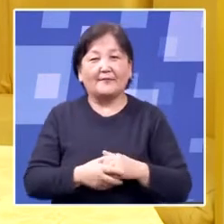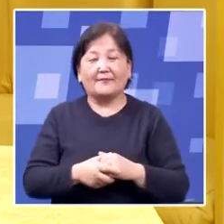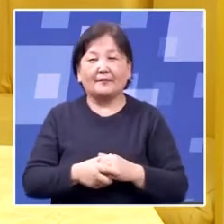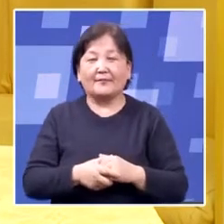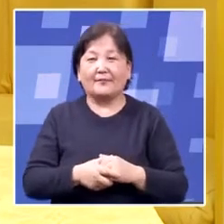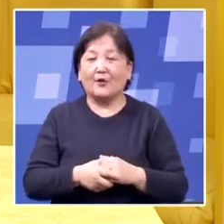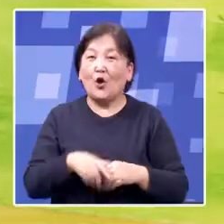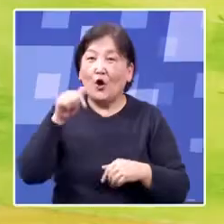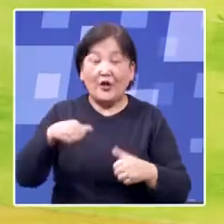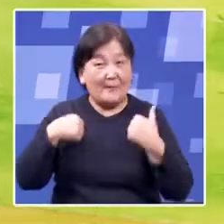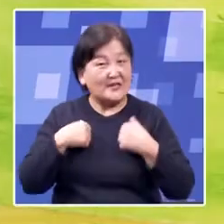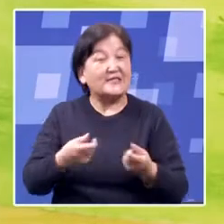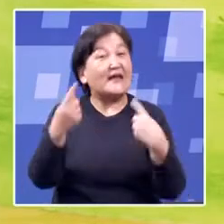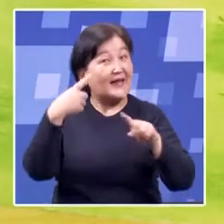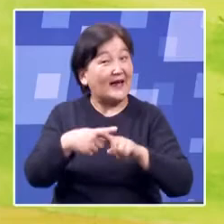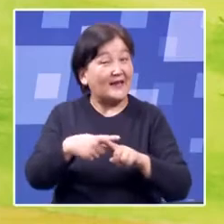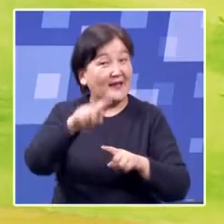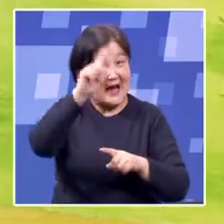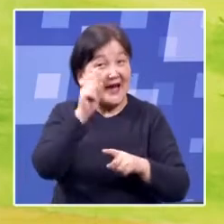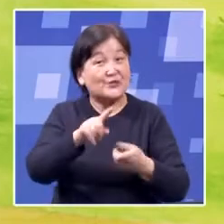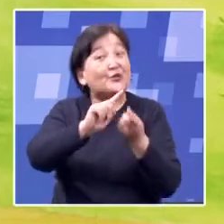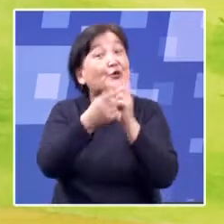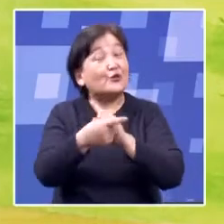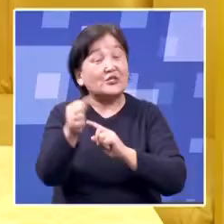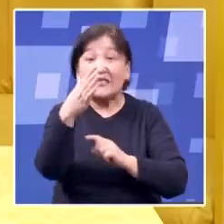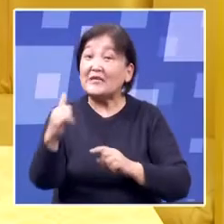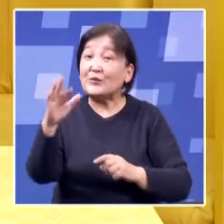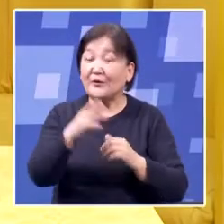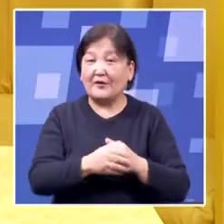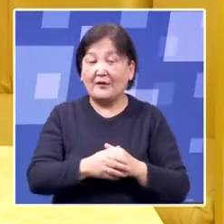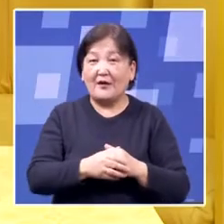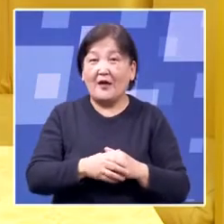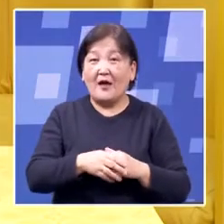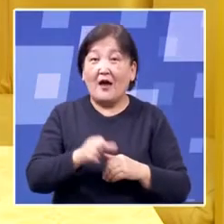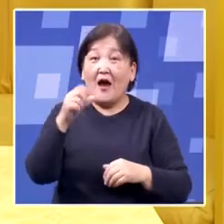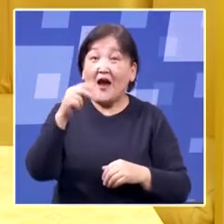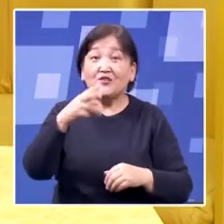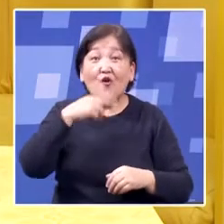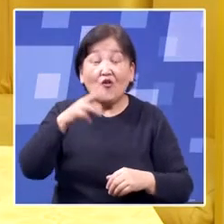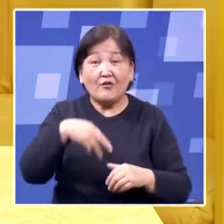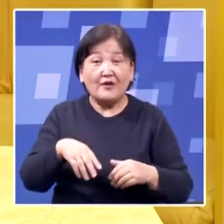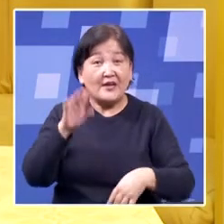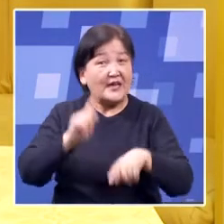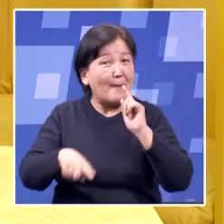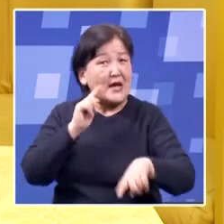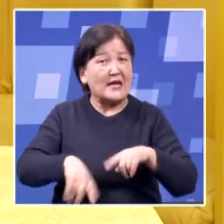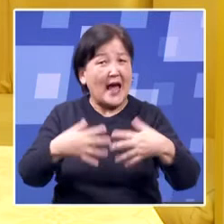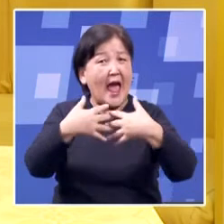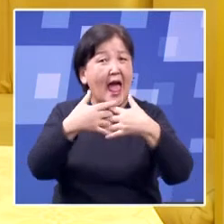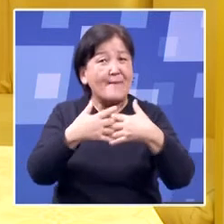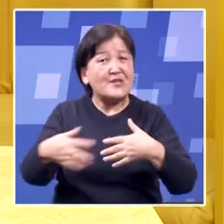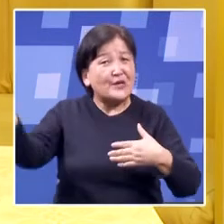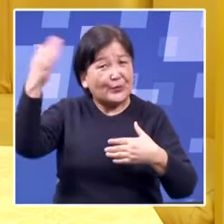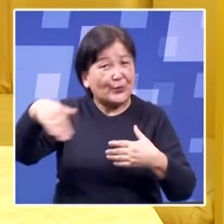хүүхдүүд ээ. За, одоо багш нь асуултаа өөрчилж асууя. Ач охин ямар амтныг дуудсан